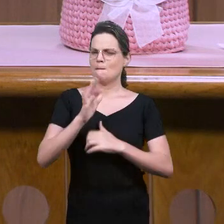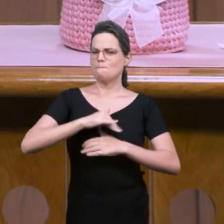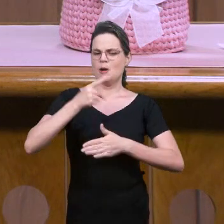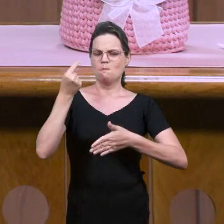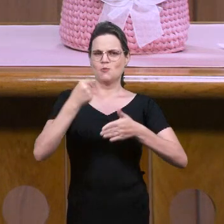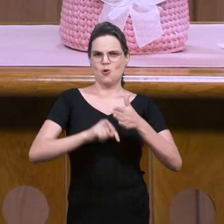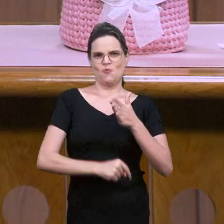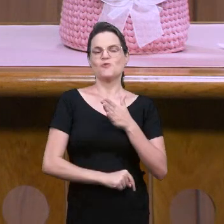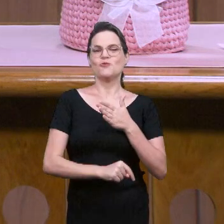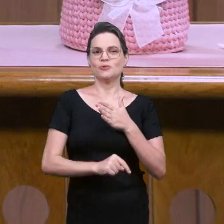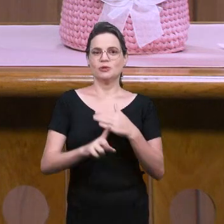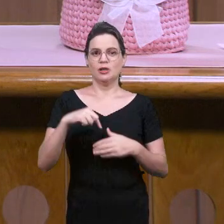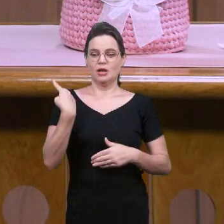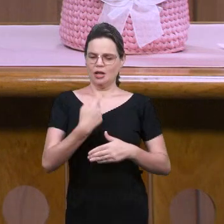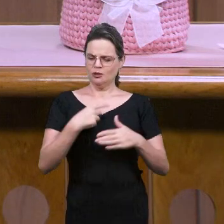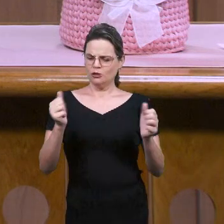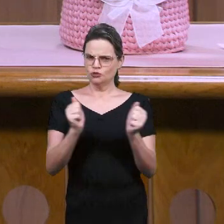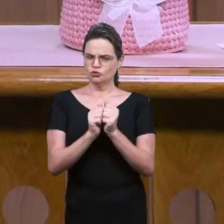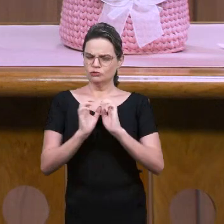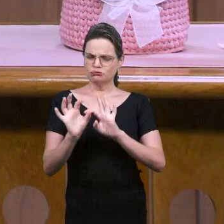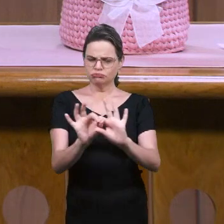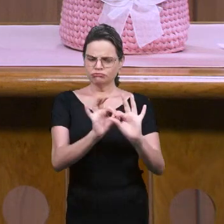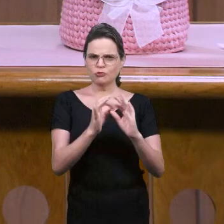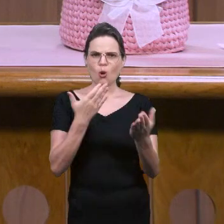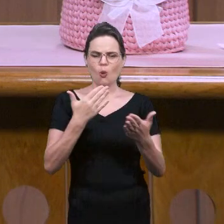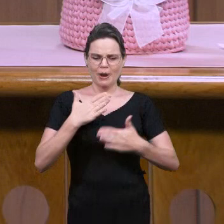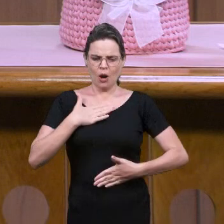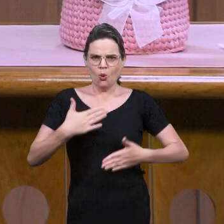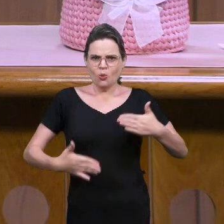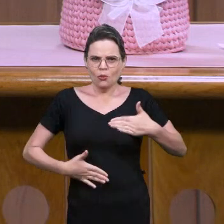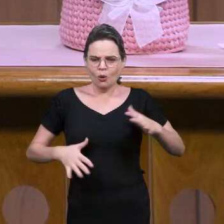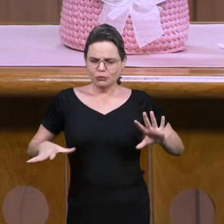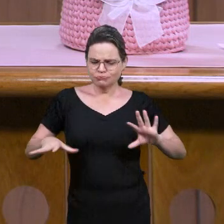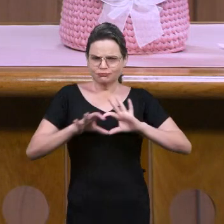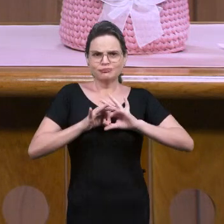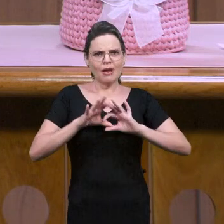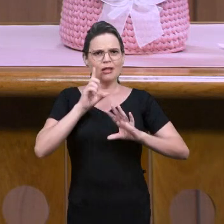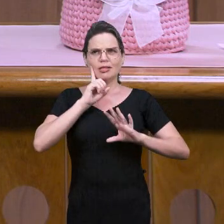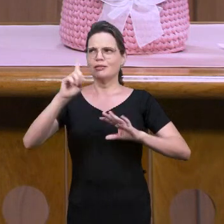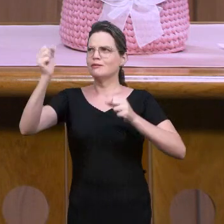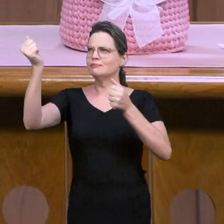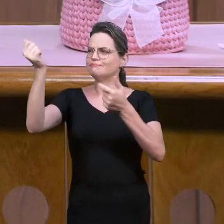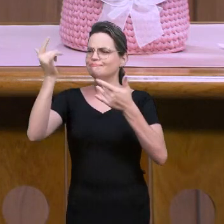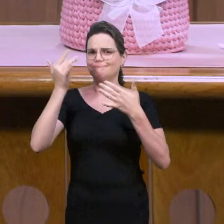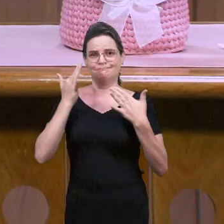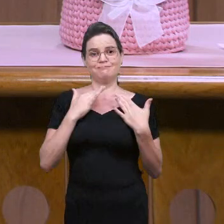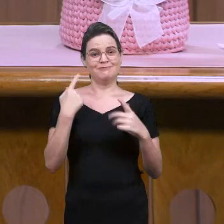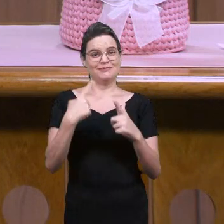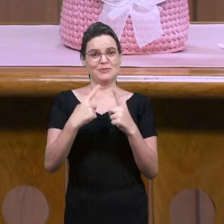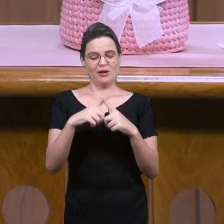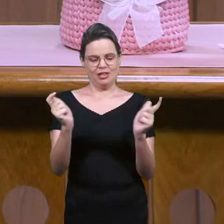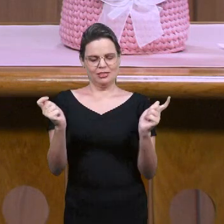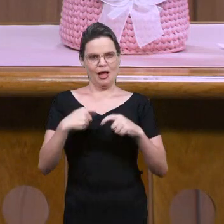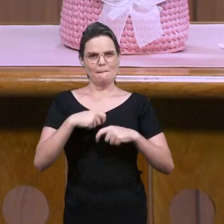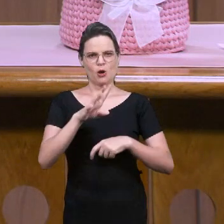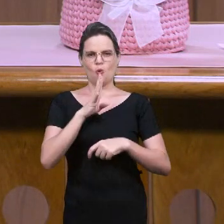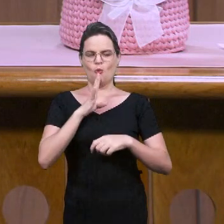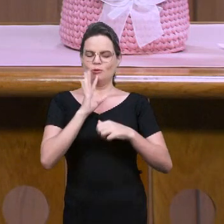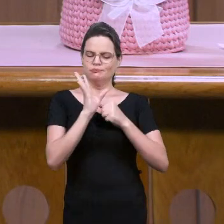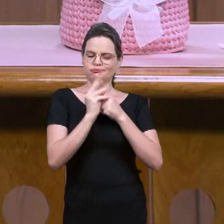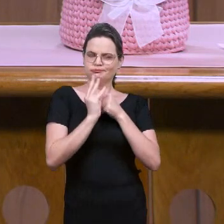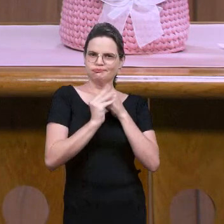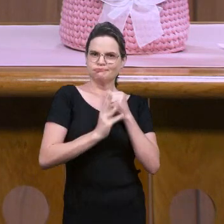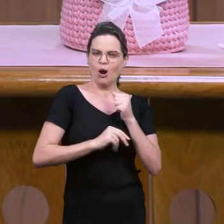de la lettre. Et nous tous ensemble comme un corps, Dieu nous bénit grandement du fait que nous